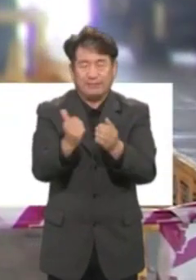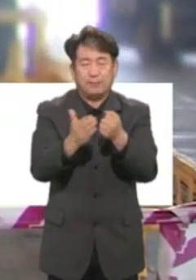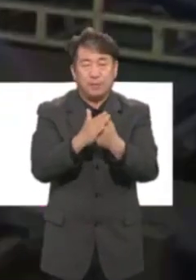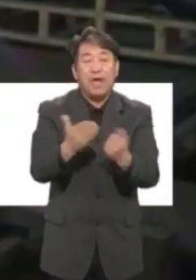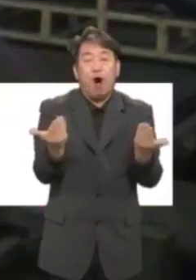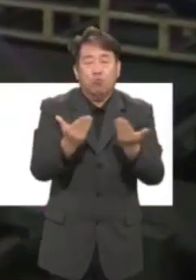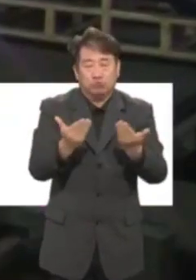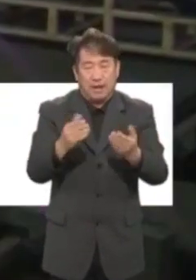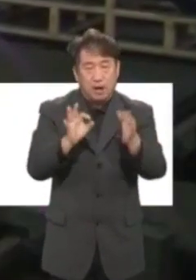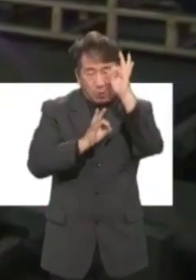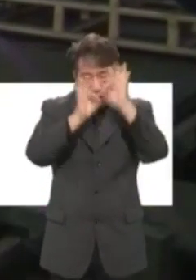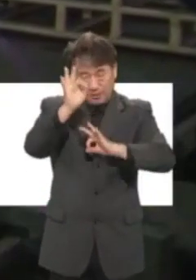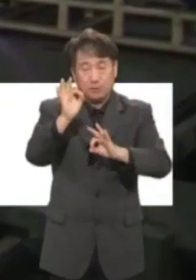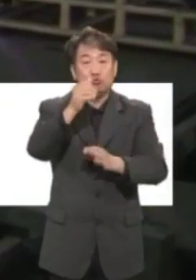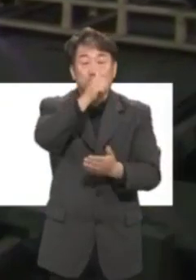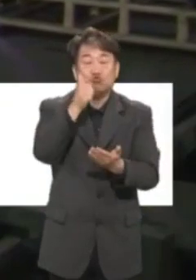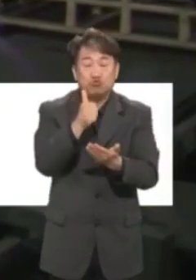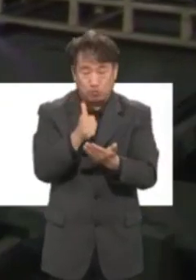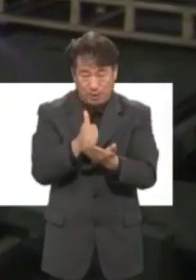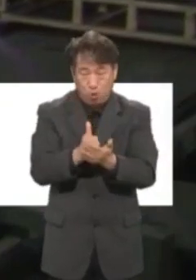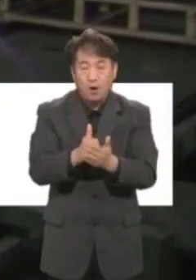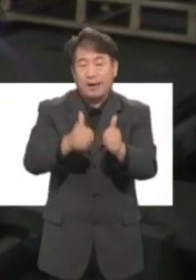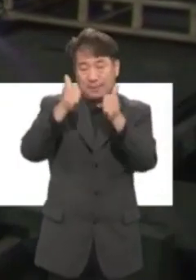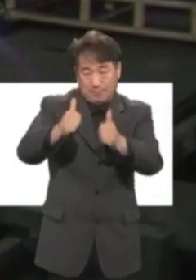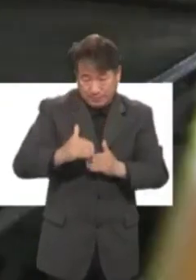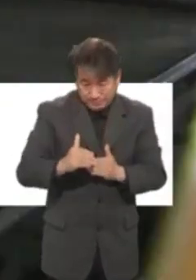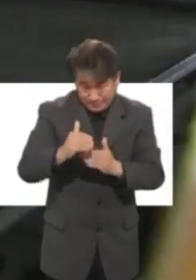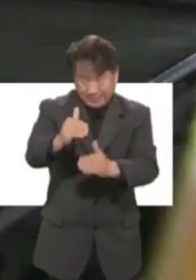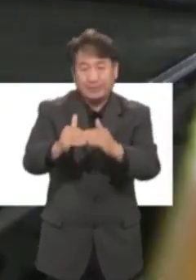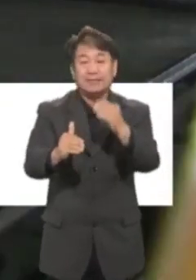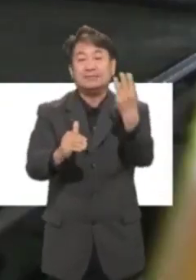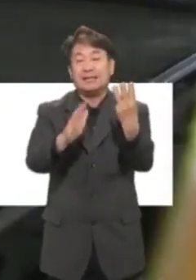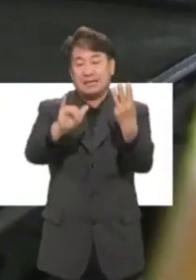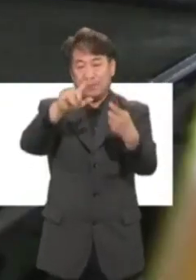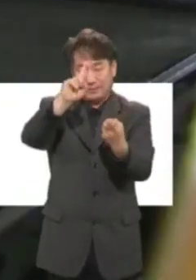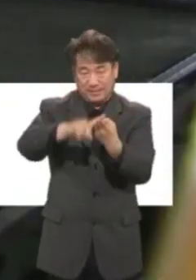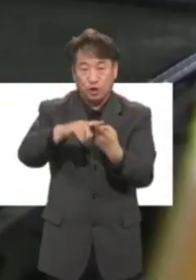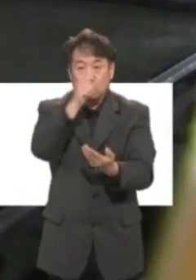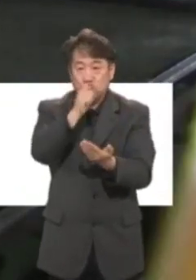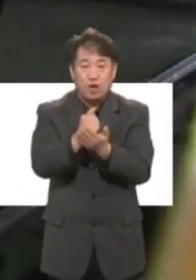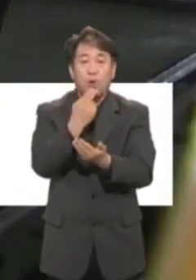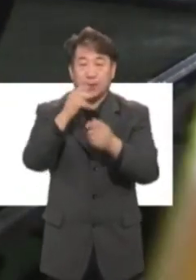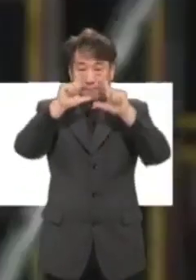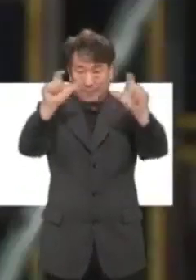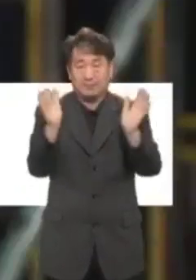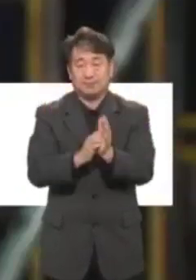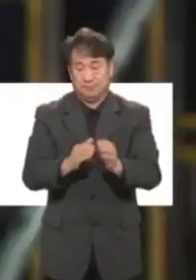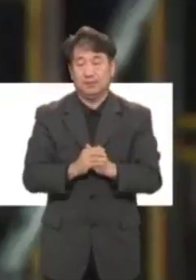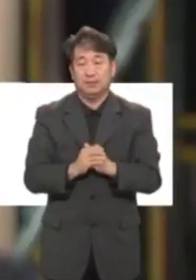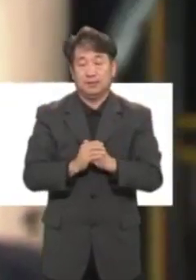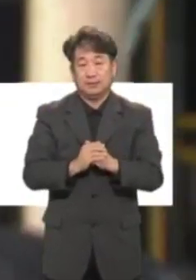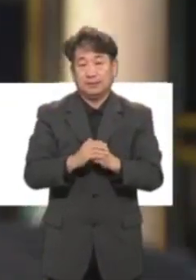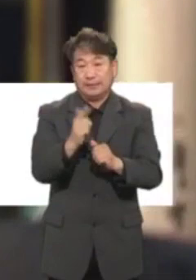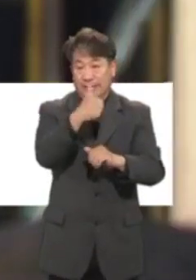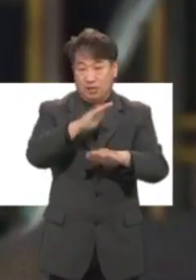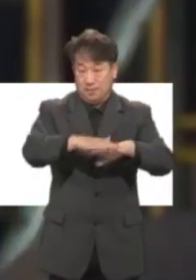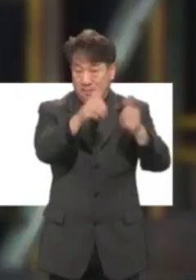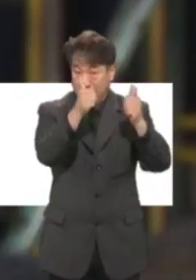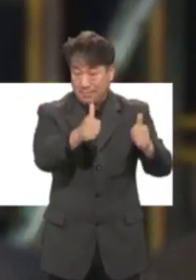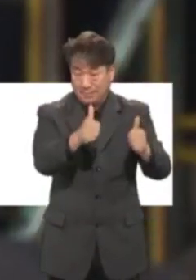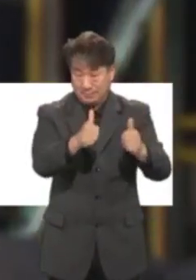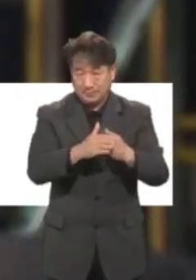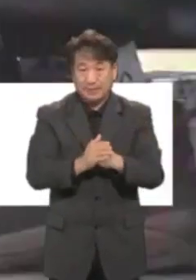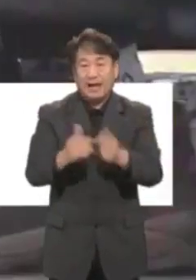혐의로 재판에 넘겨진 한국타이어 대전 공장장 등 3명에 대해 무죄 판결이 내려졌습니다. 대전지법 유현식